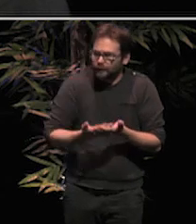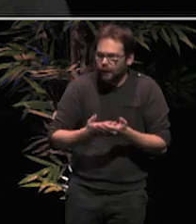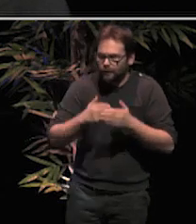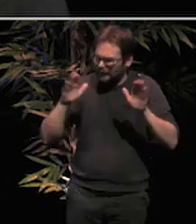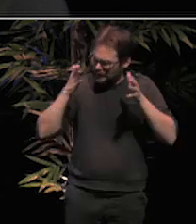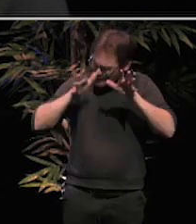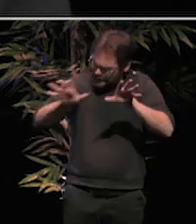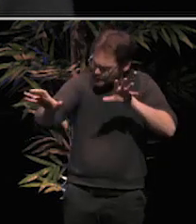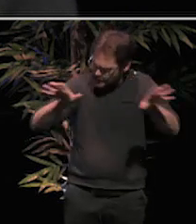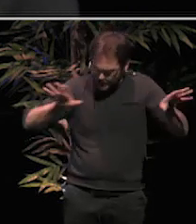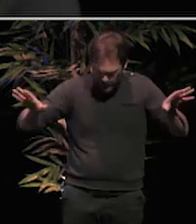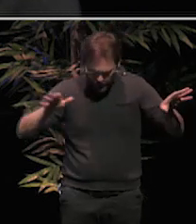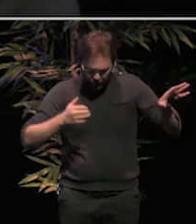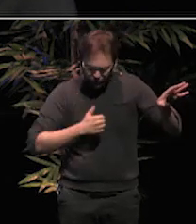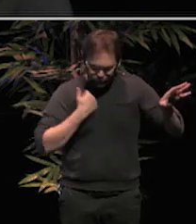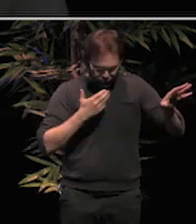plus possible